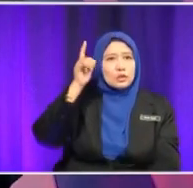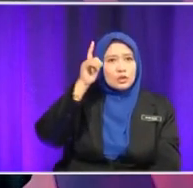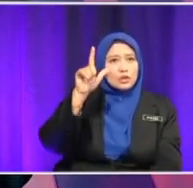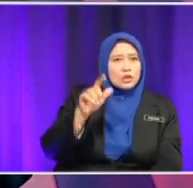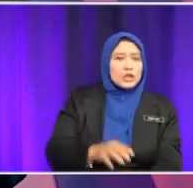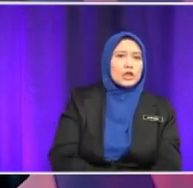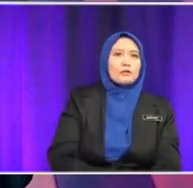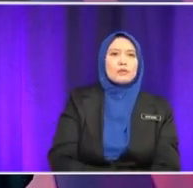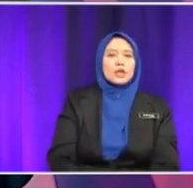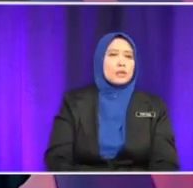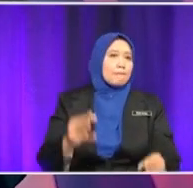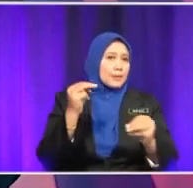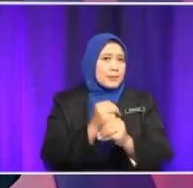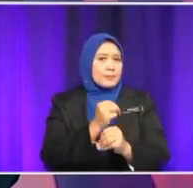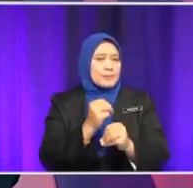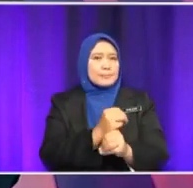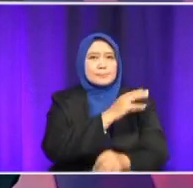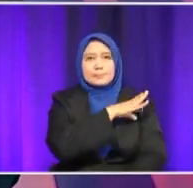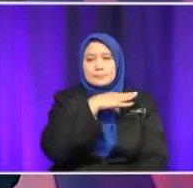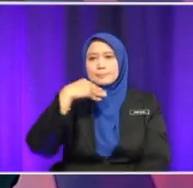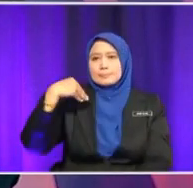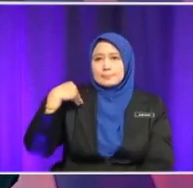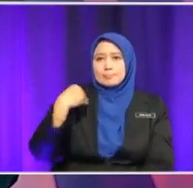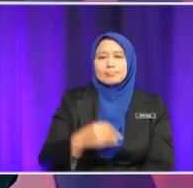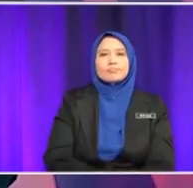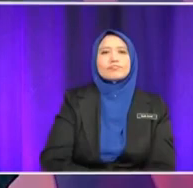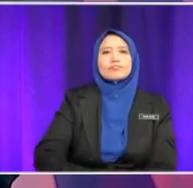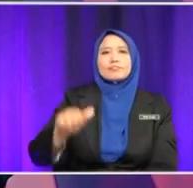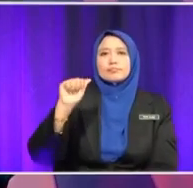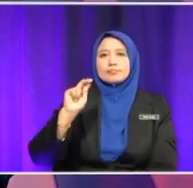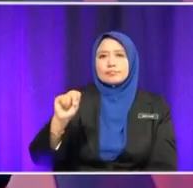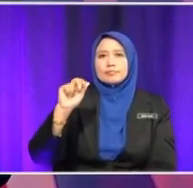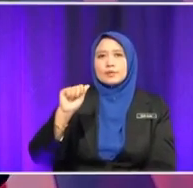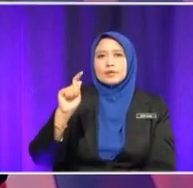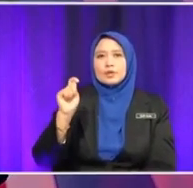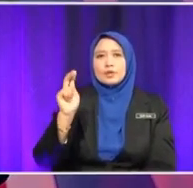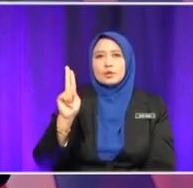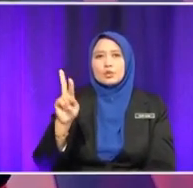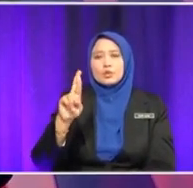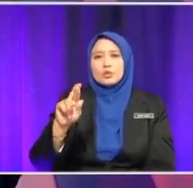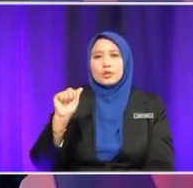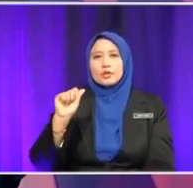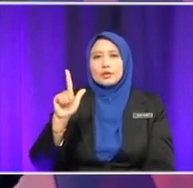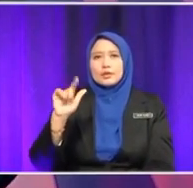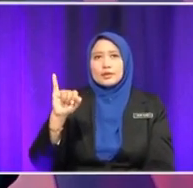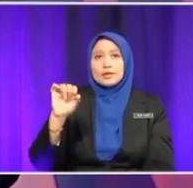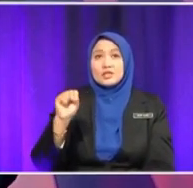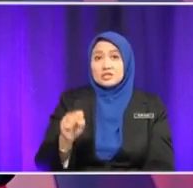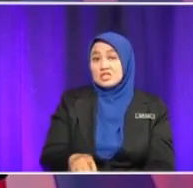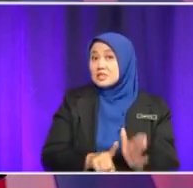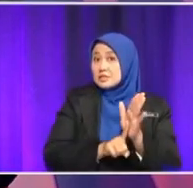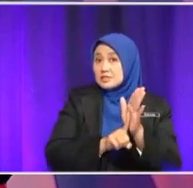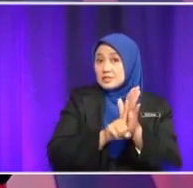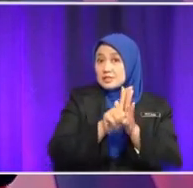logic Matematik dan juga naturalis oke di sini masuk matematika sih penakulan